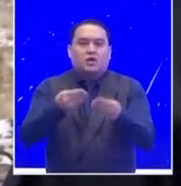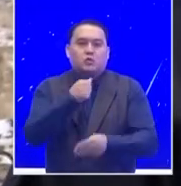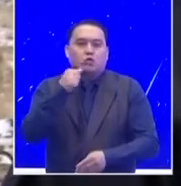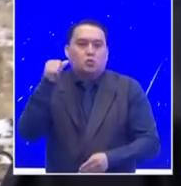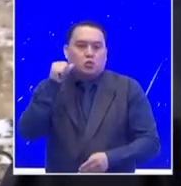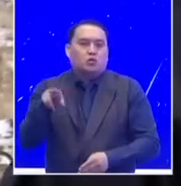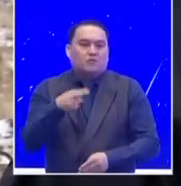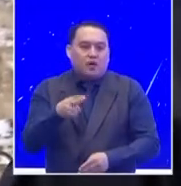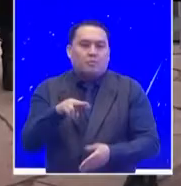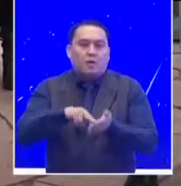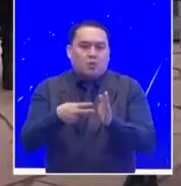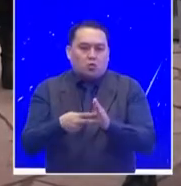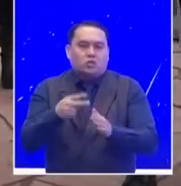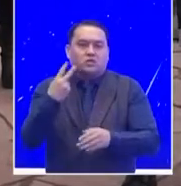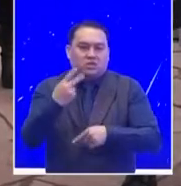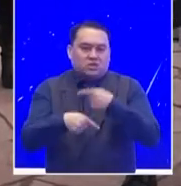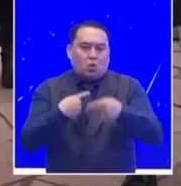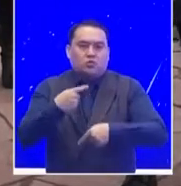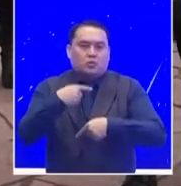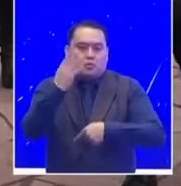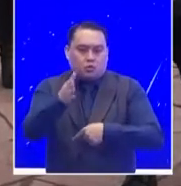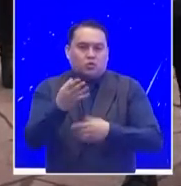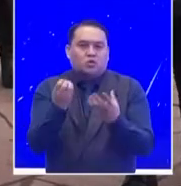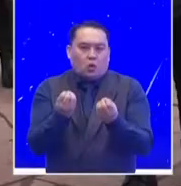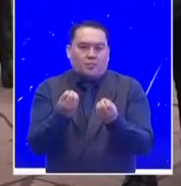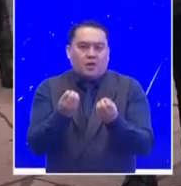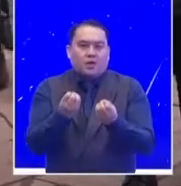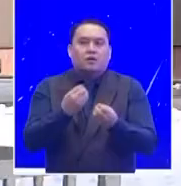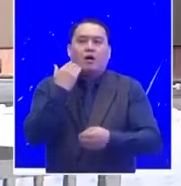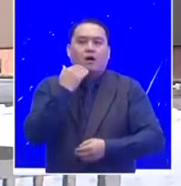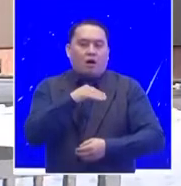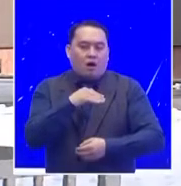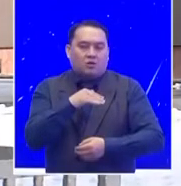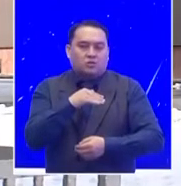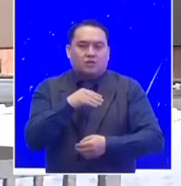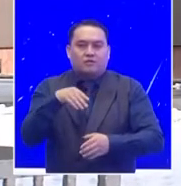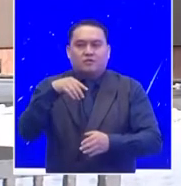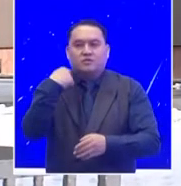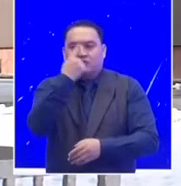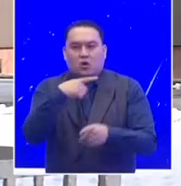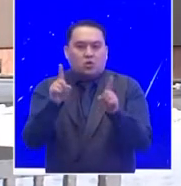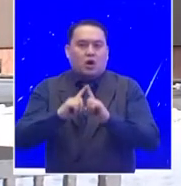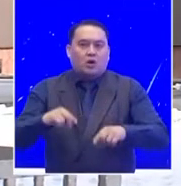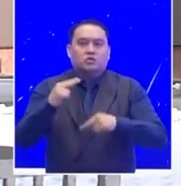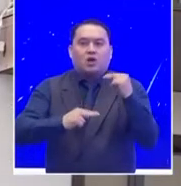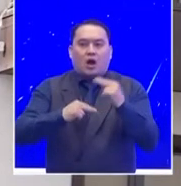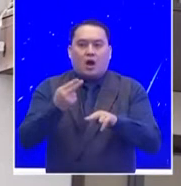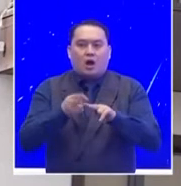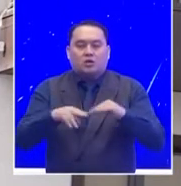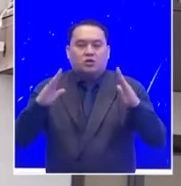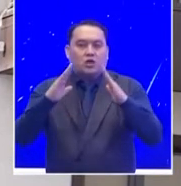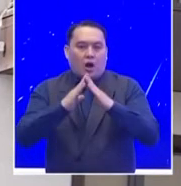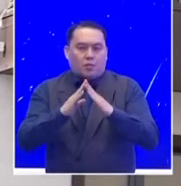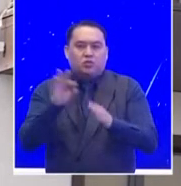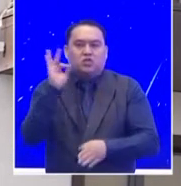По плану еще два сдадут в конце текущего. Упор не только на качество, но и на внешний стиль. При строительстве этих домов